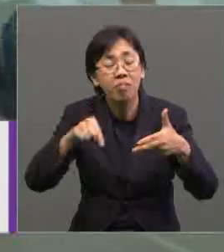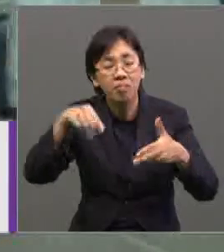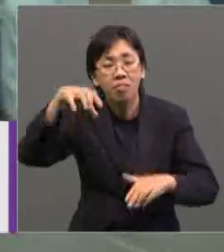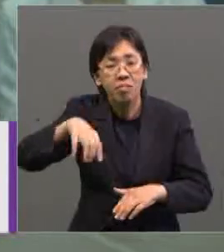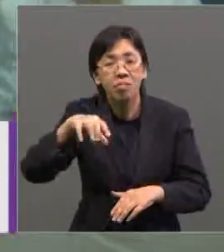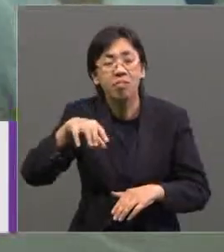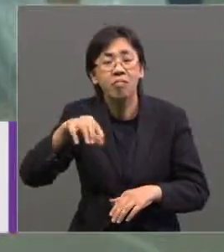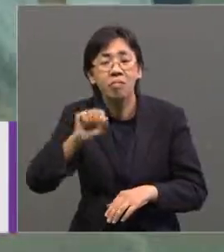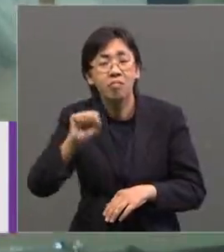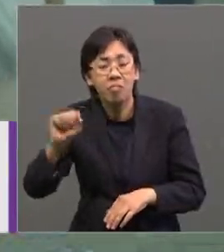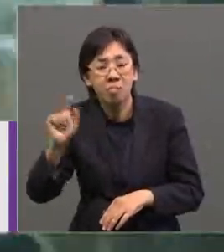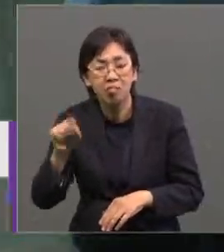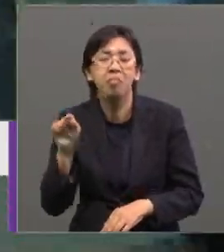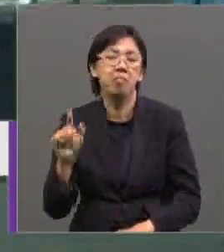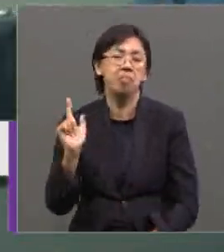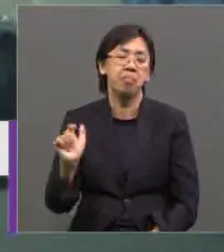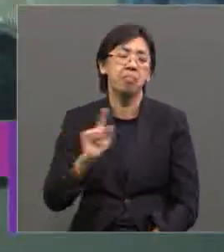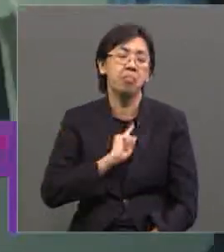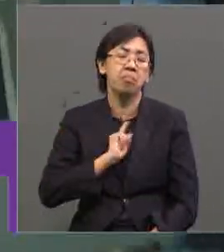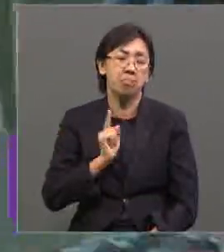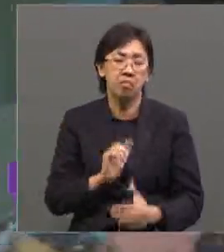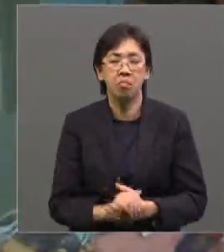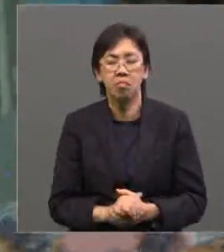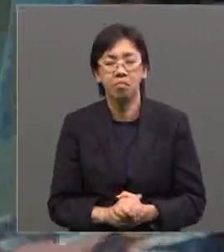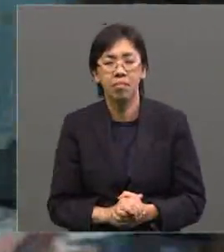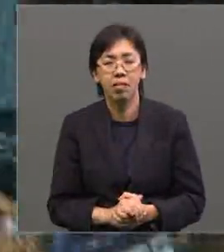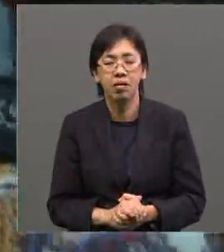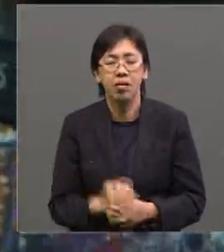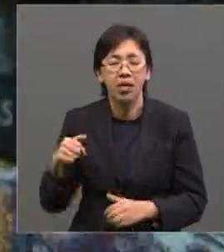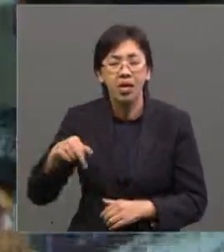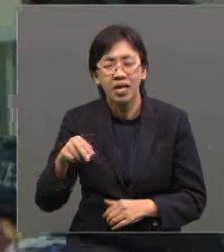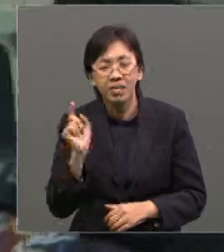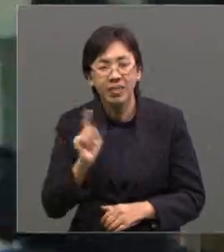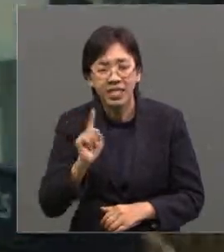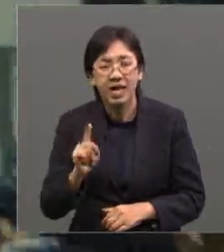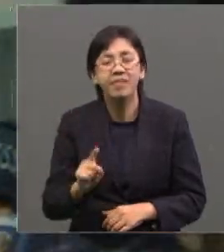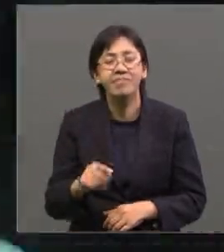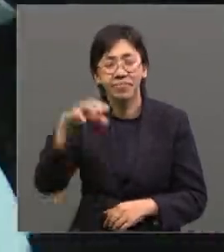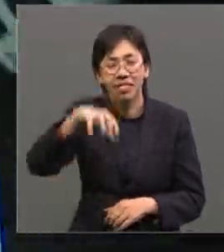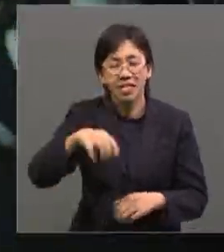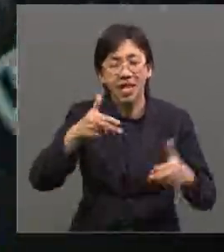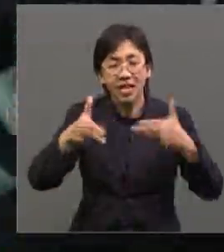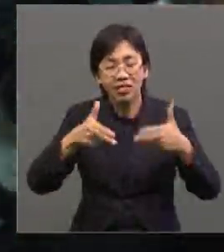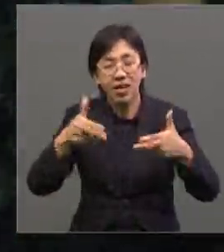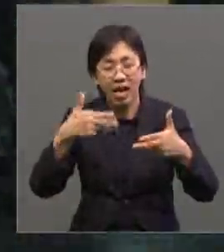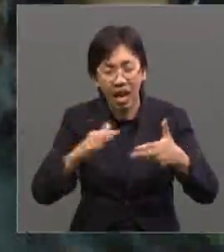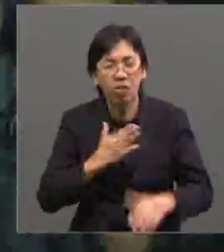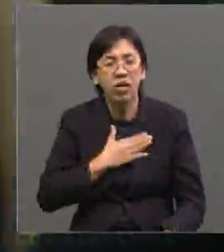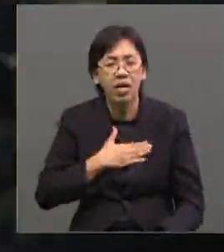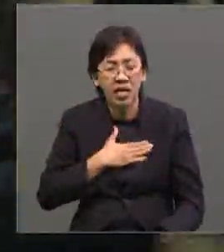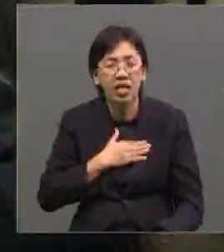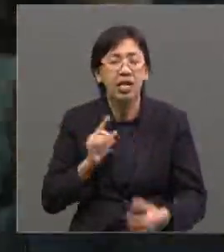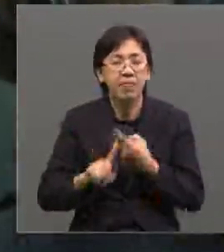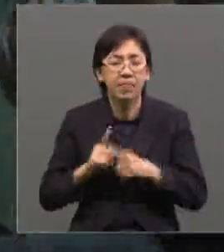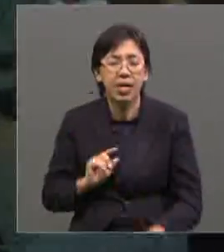ณีหรือว่าช่างภาพคนนี้แหละเป็นคนเลือกวันเกิดเหตุช่างภาพเนี่ยเดินทางไปถึงสตูดิโอก่อนค่ะส่วนเธอ